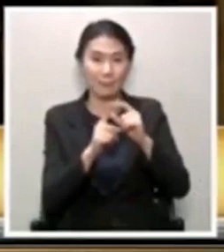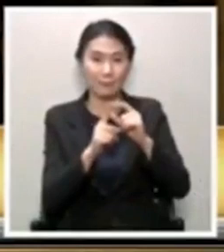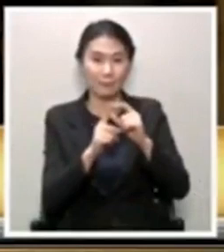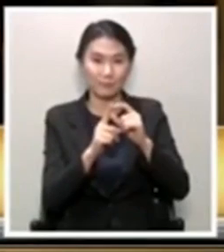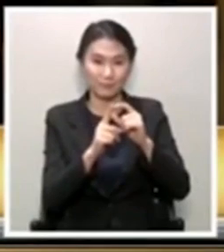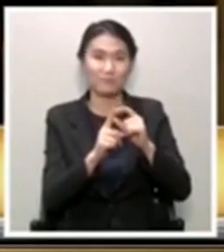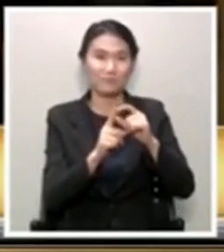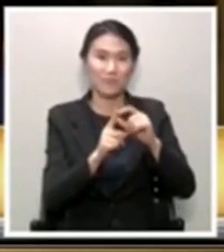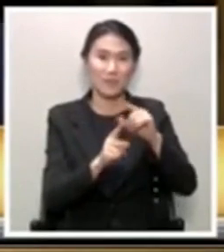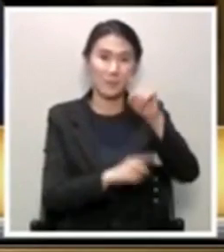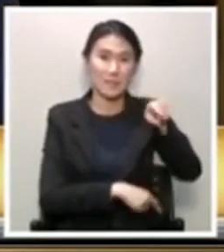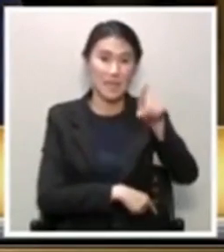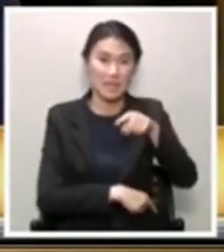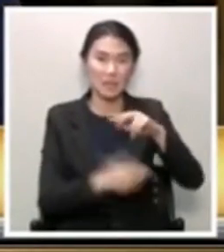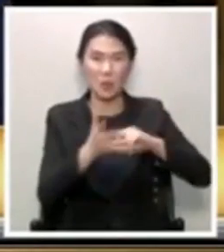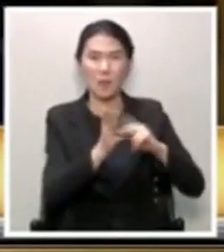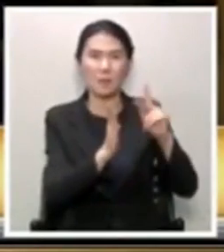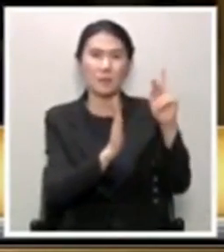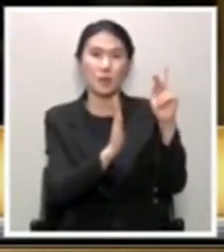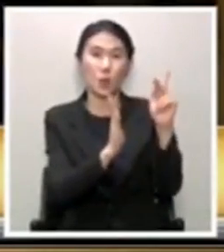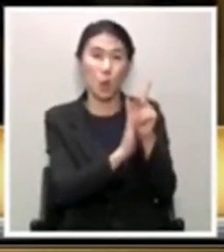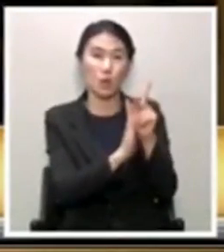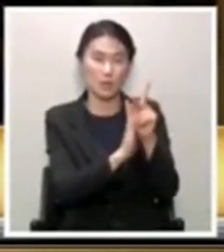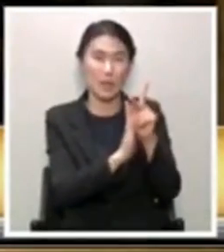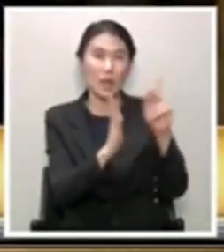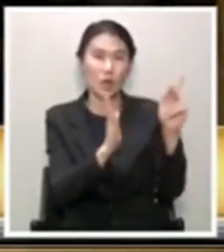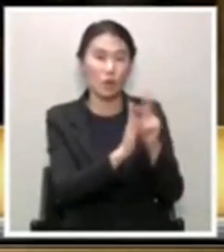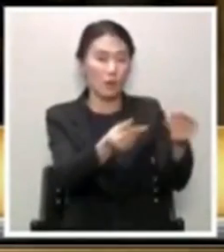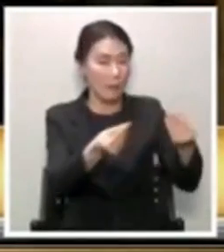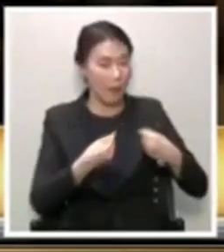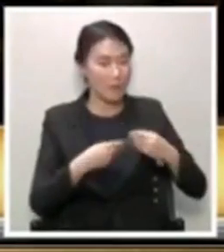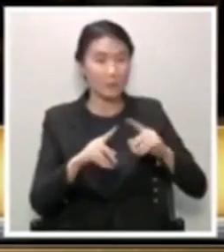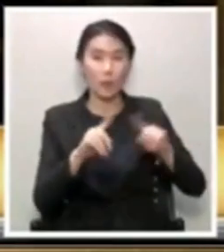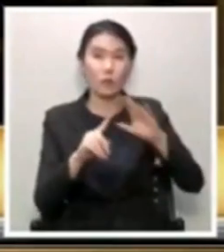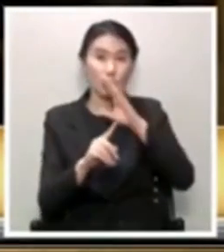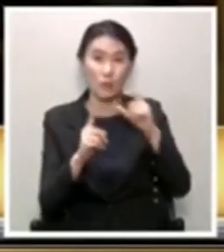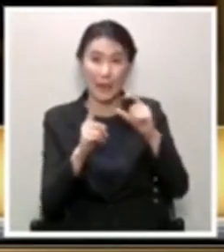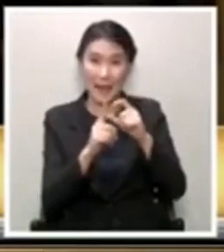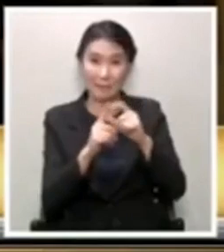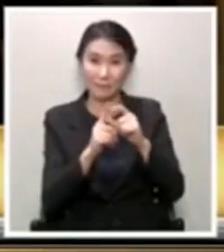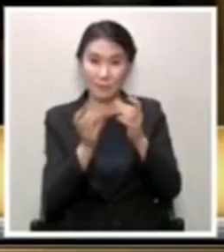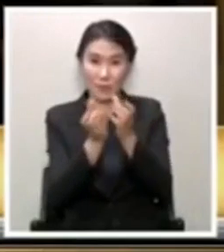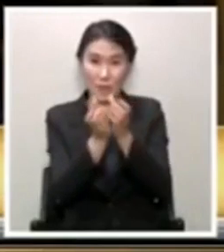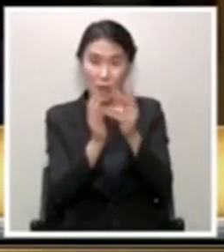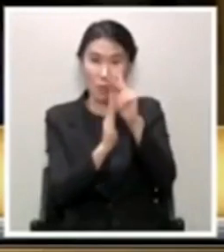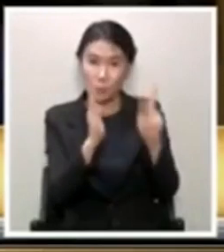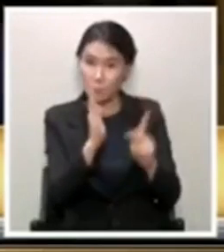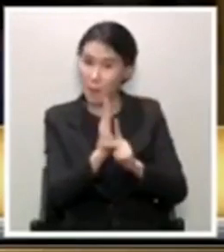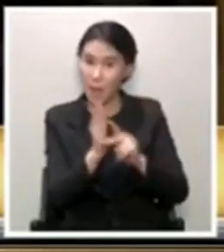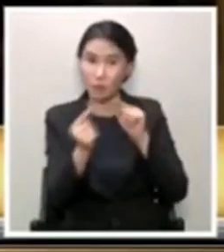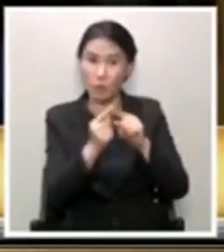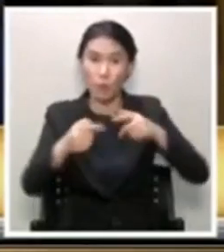ชาร์เตอร์หรือเป็นกฎที่คนหนึ่งมอบให้แก่รัฐนั้นแต่ถ้าเป็นกฎหมายสูงสุดของประเทศที่ประชาชนร่